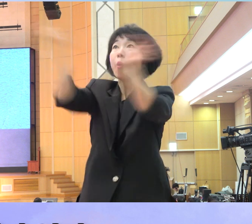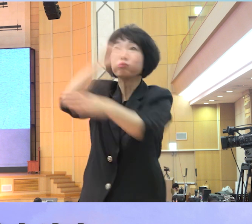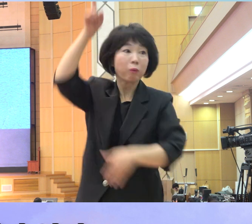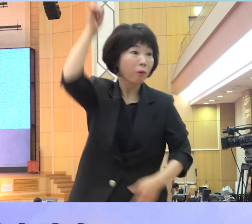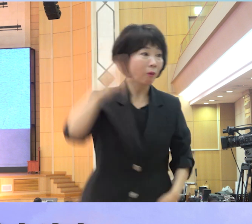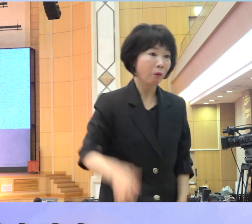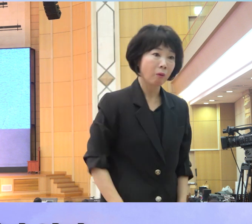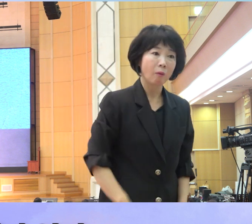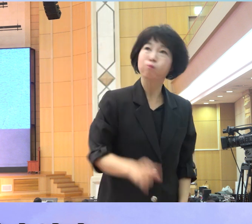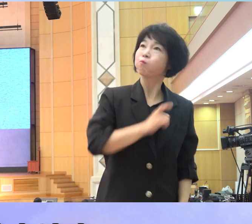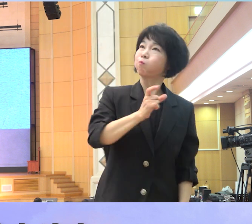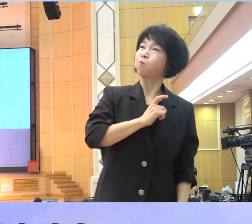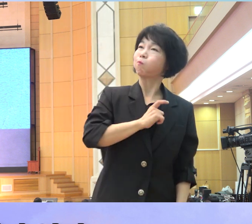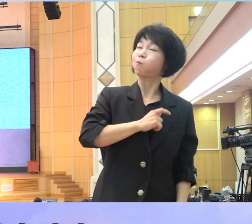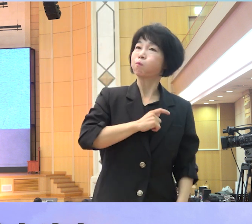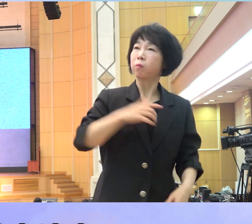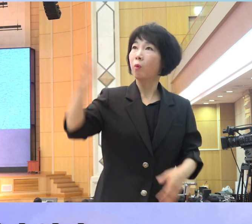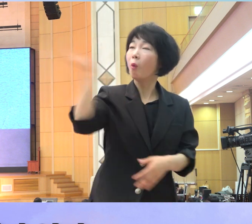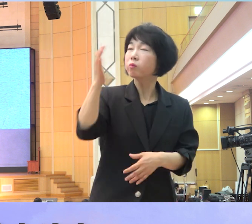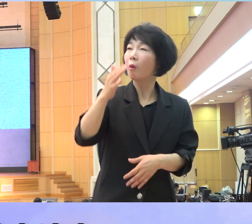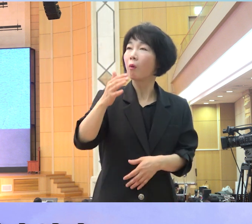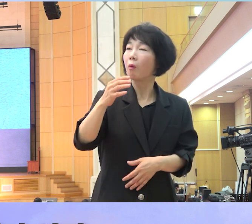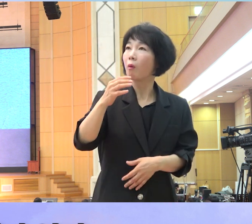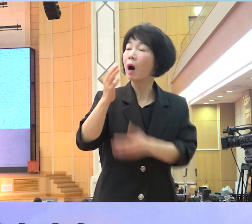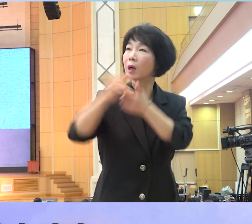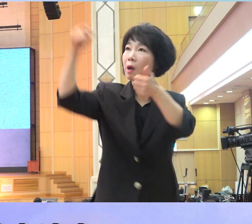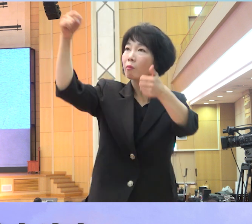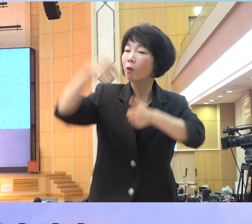아무 소식도 없다가 100년 동안.